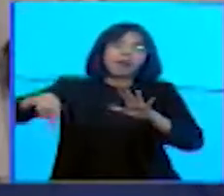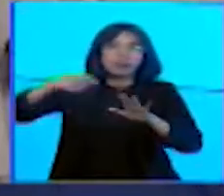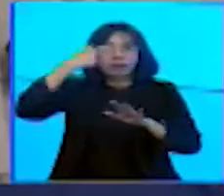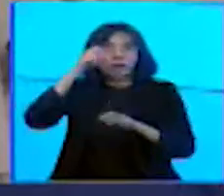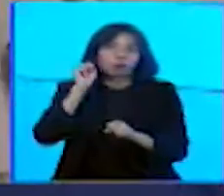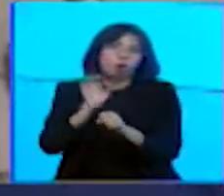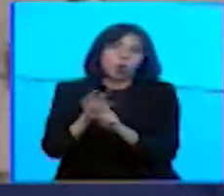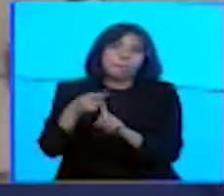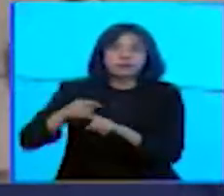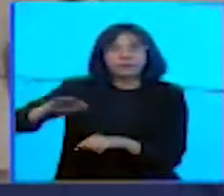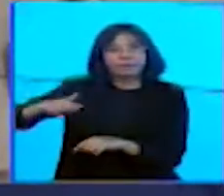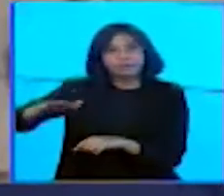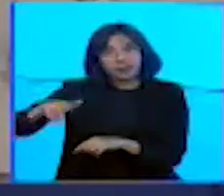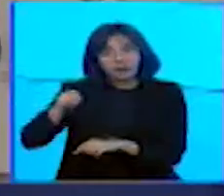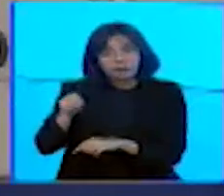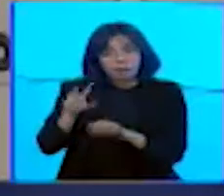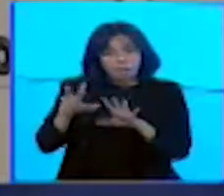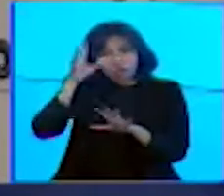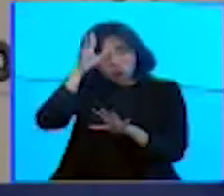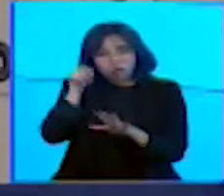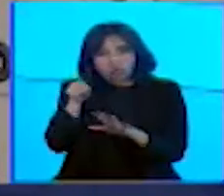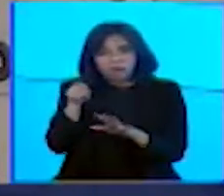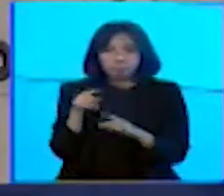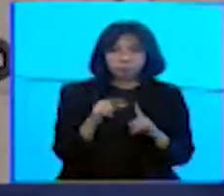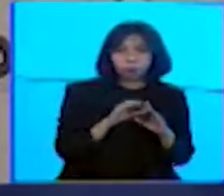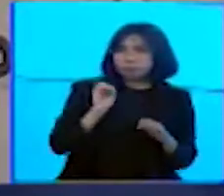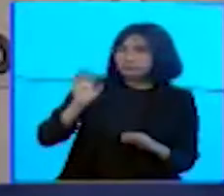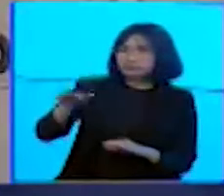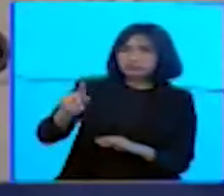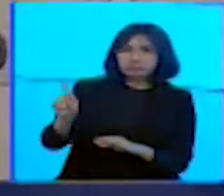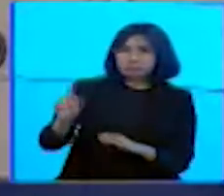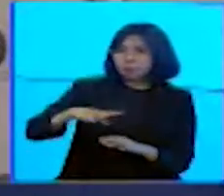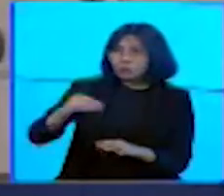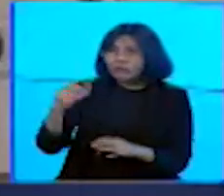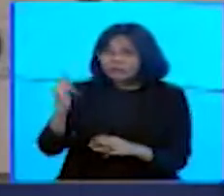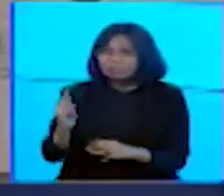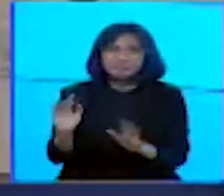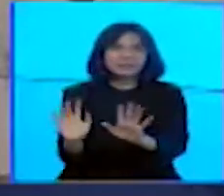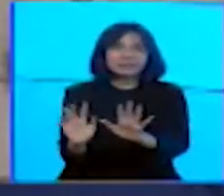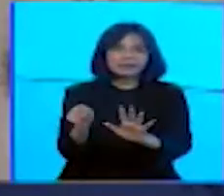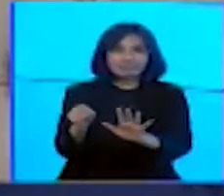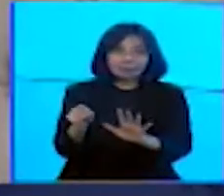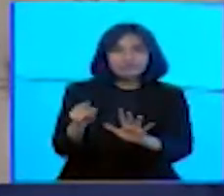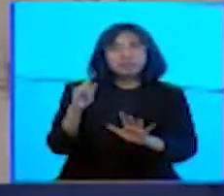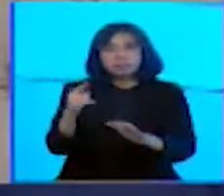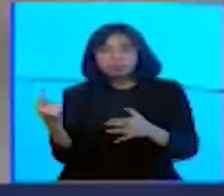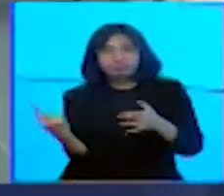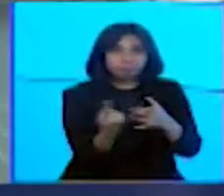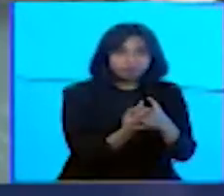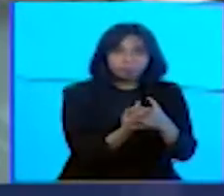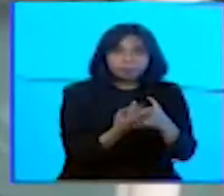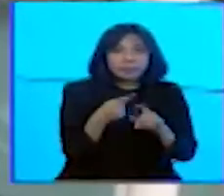hasilnya reaktif, kami sudah menyarankan kepada yang bersangkutan untuk tidak melakukan